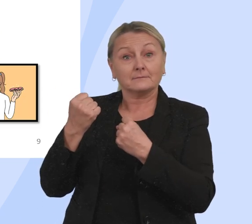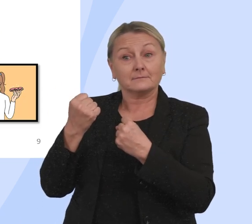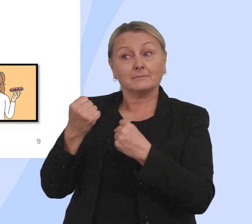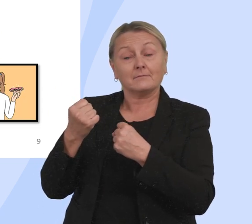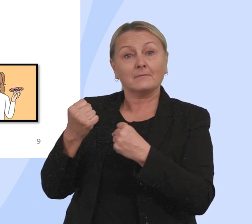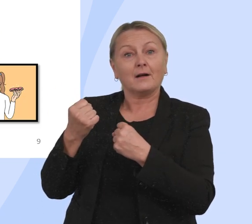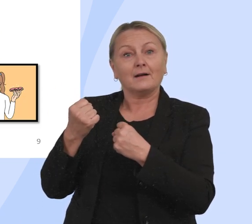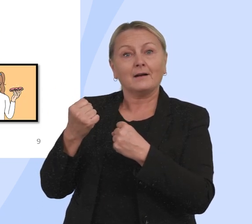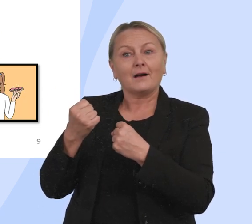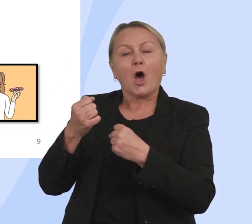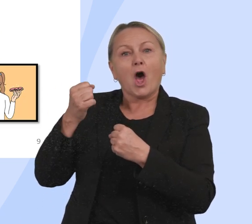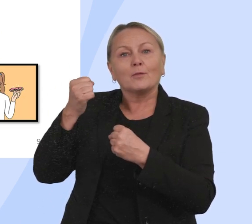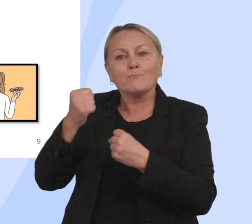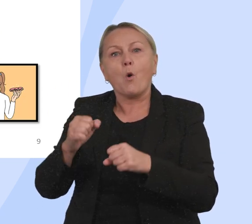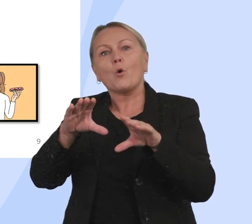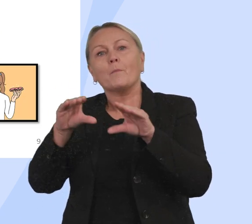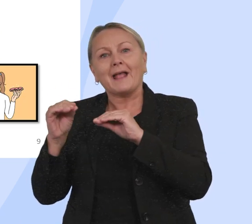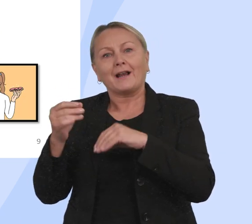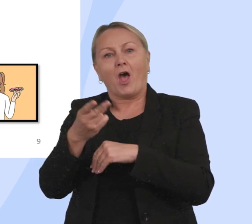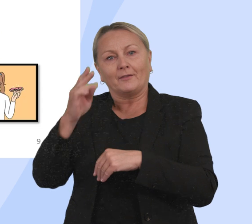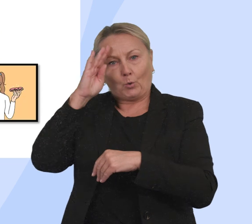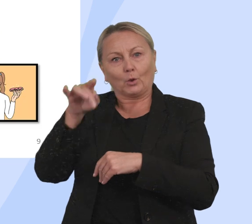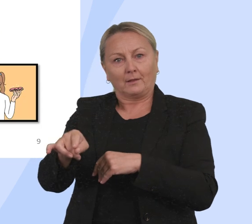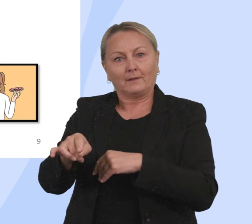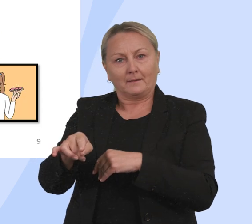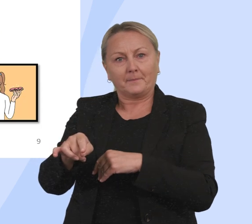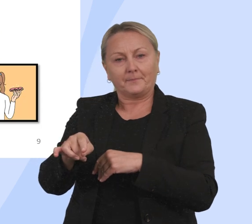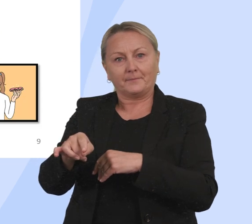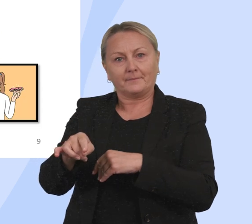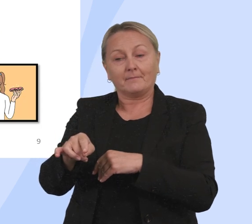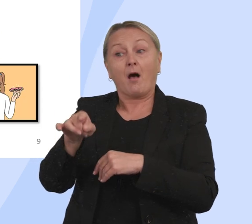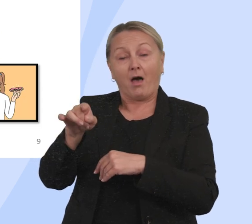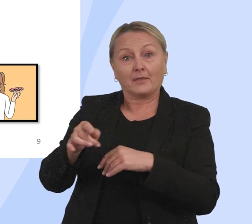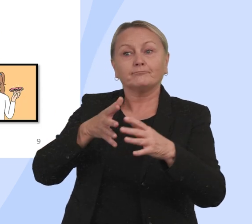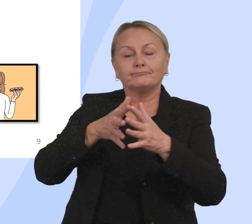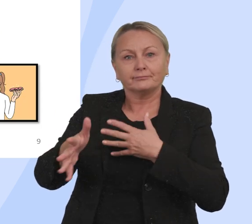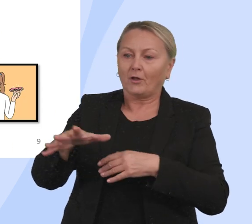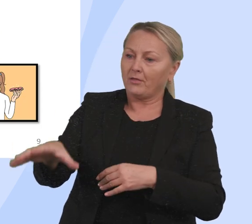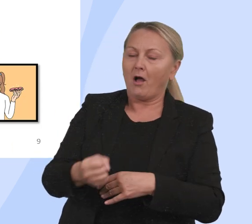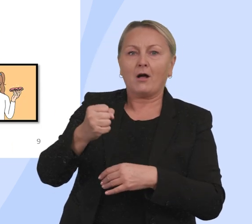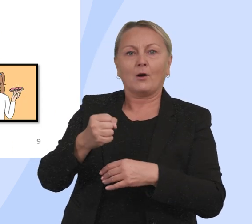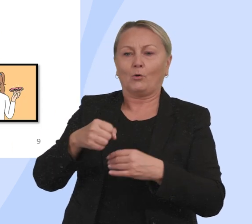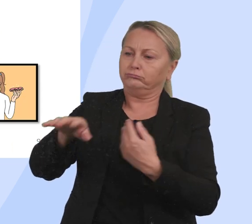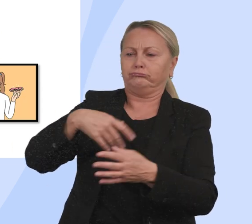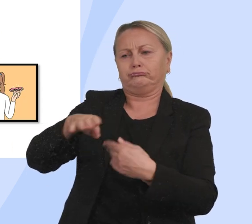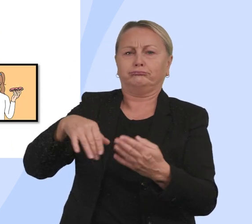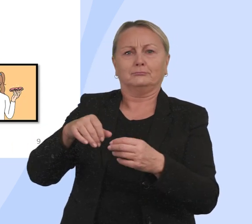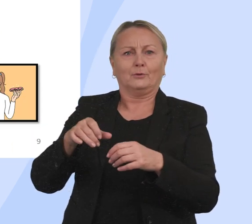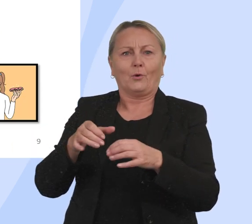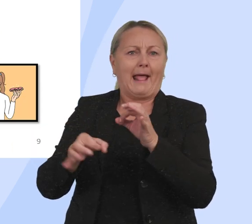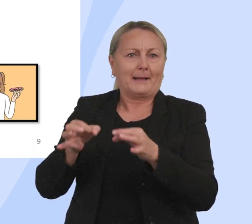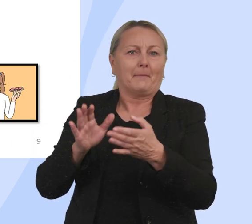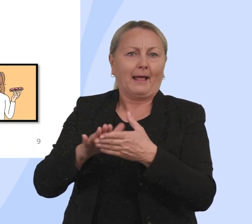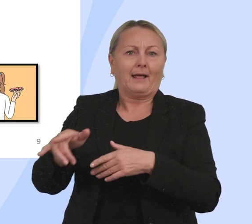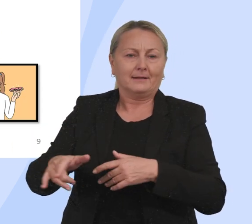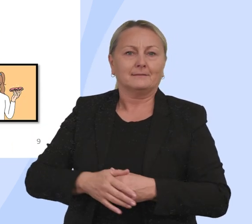at kopiere den anden, som var i stand til at selv at tage kastanjerne og rode rundt med dem. Vi har